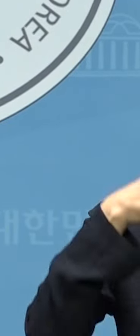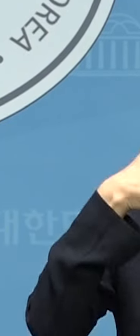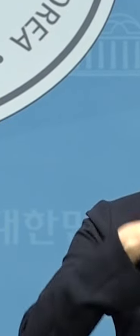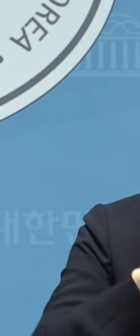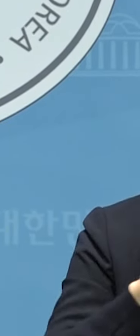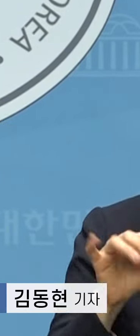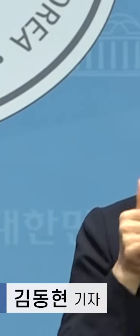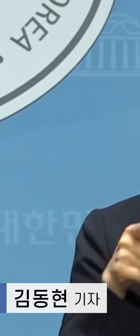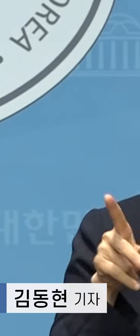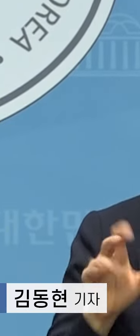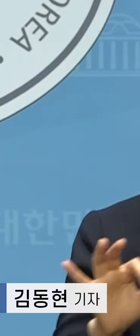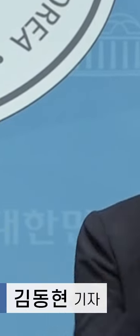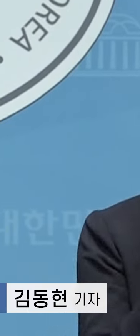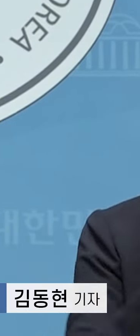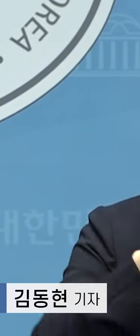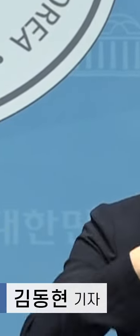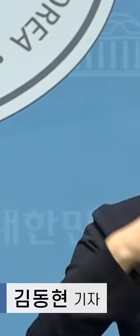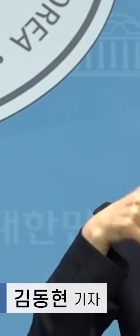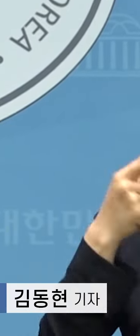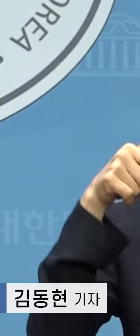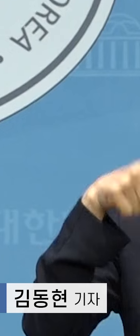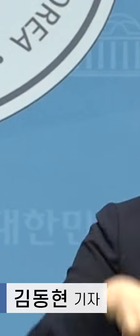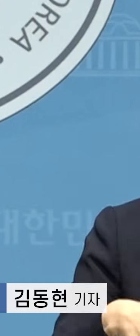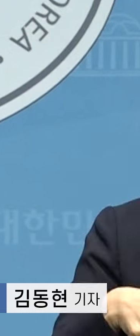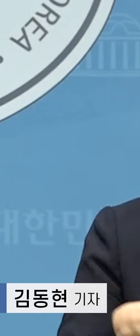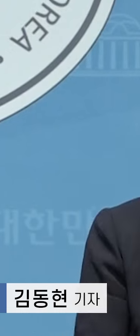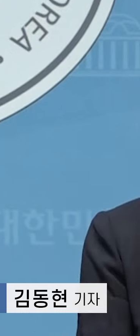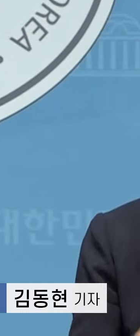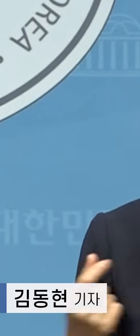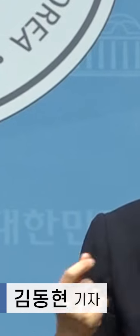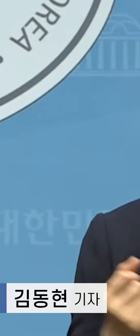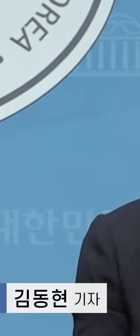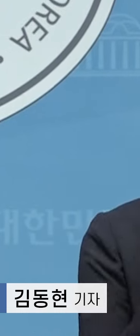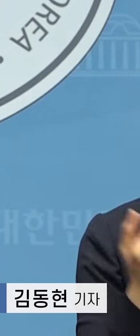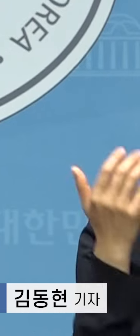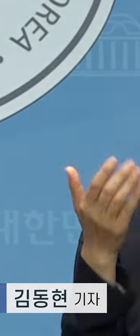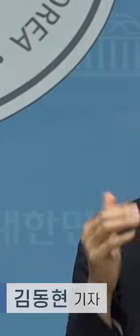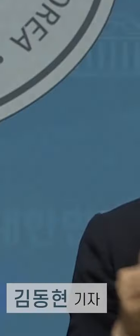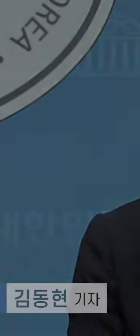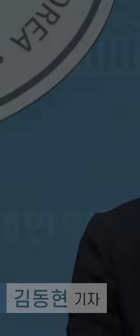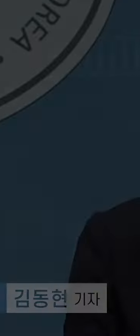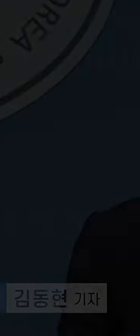허영 황희 조국 함께 입장을 발표했습니다 이상입니다